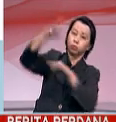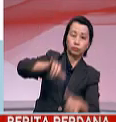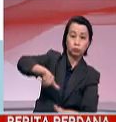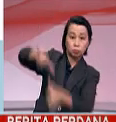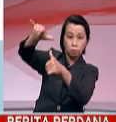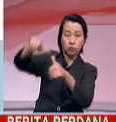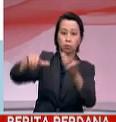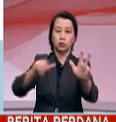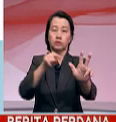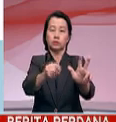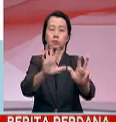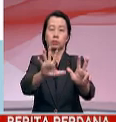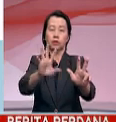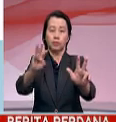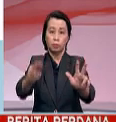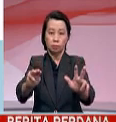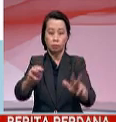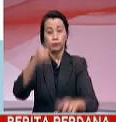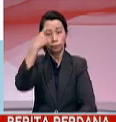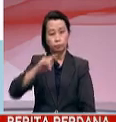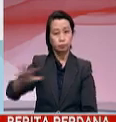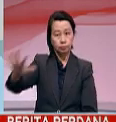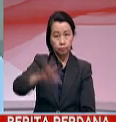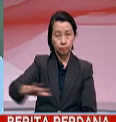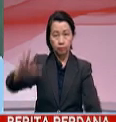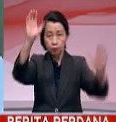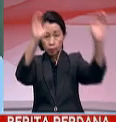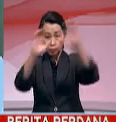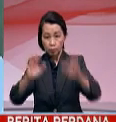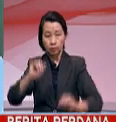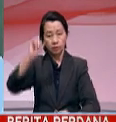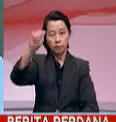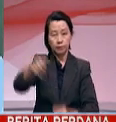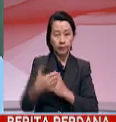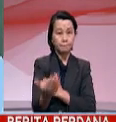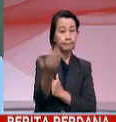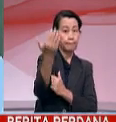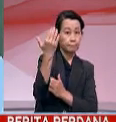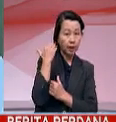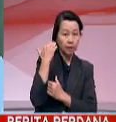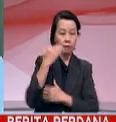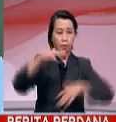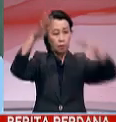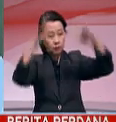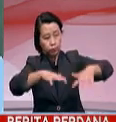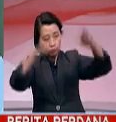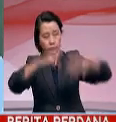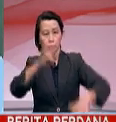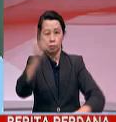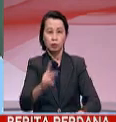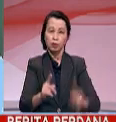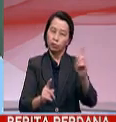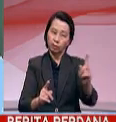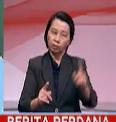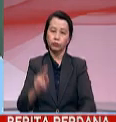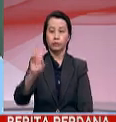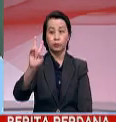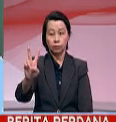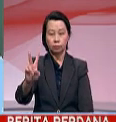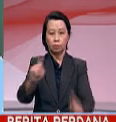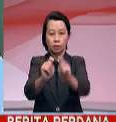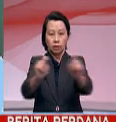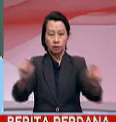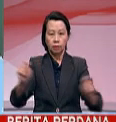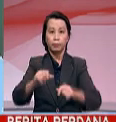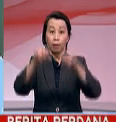sehingga 3.5 meter. Untuk ramalan cuaca pada pagi esok, dijangkakan hujan beserta ribut petir di 1-2 tempat